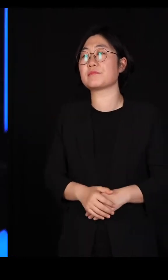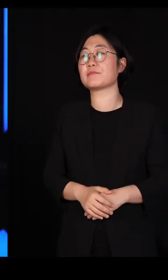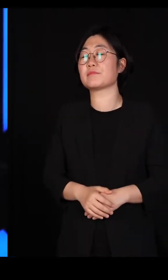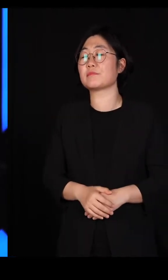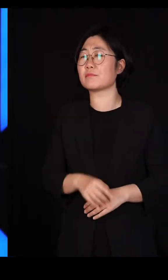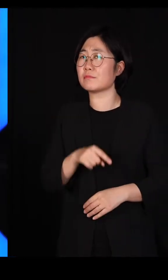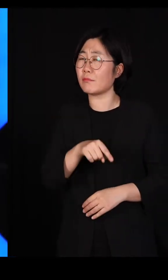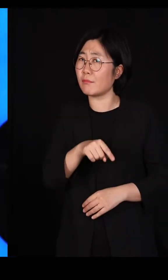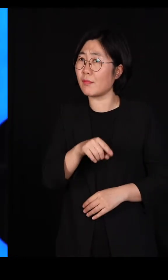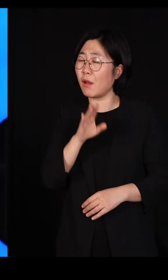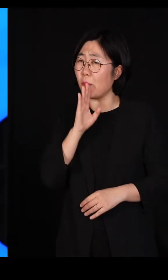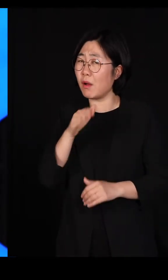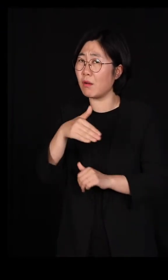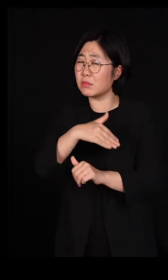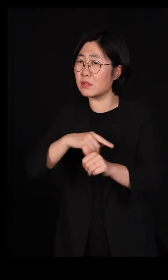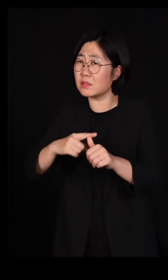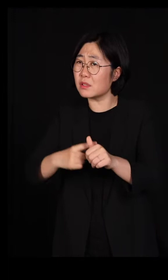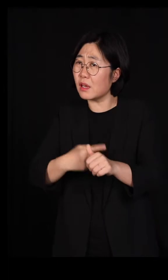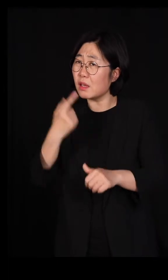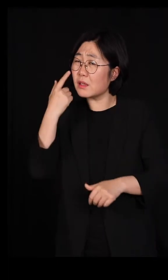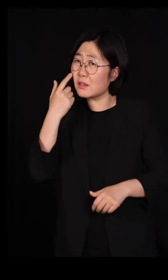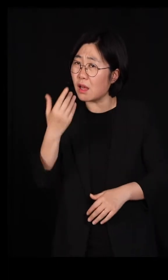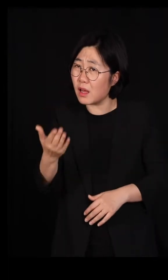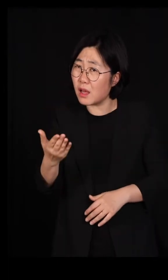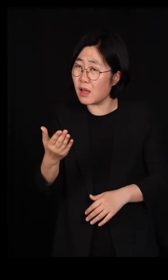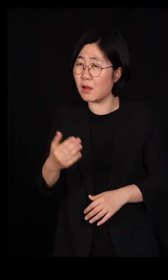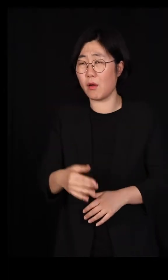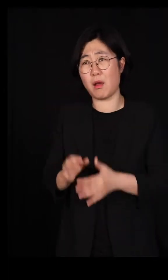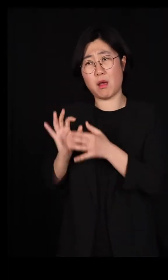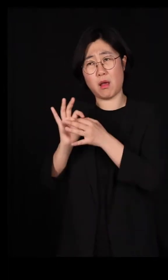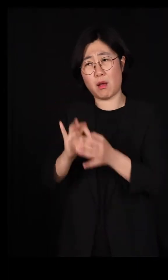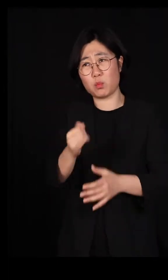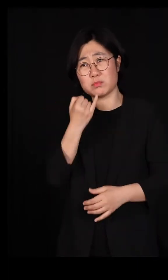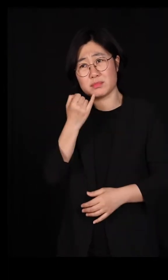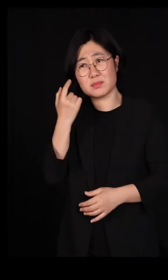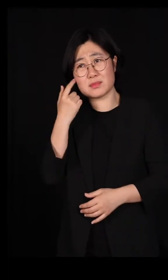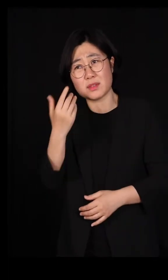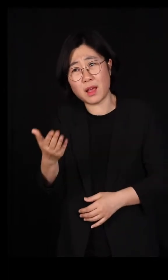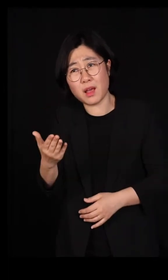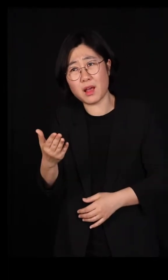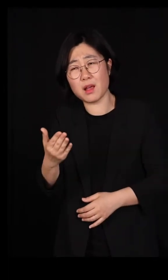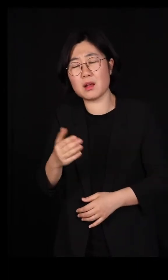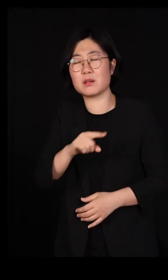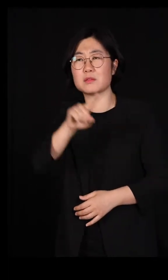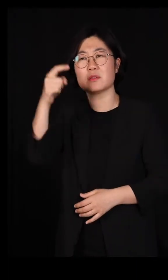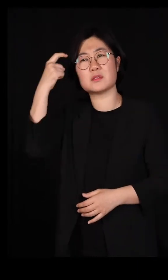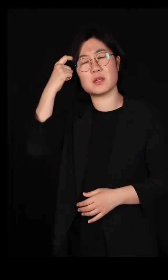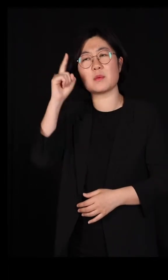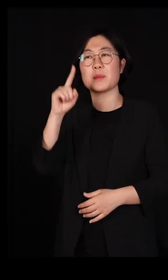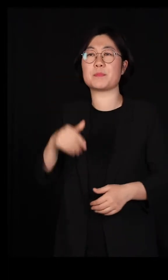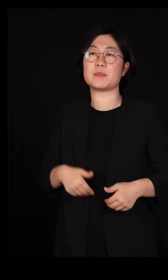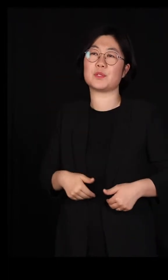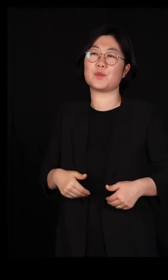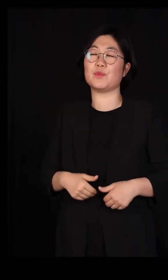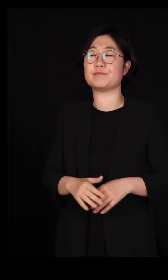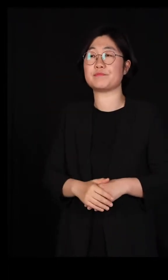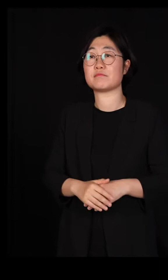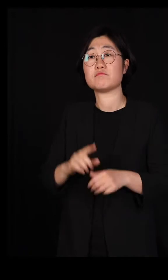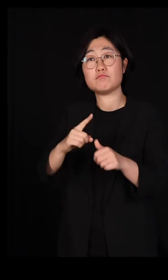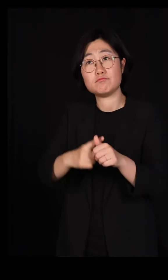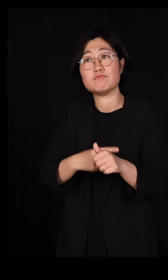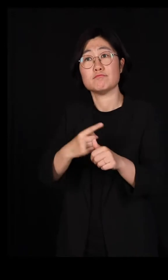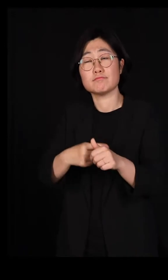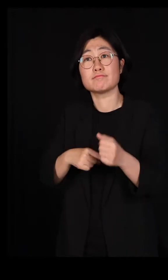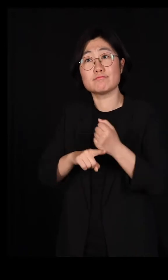대해서 한번 이게 자연스러워도 되나? 계속 이래도 되나? 생각을 해볼 필요가 있어요. 뭐 그냥 자연스럽게